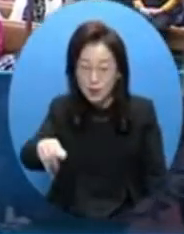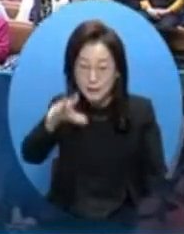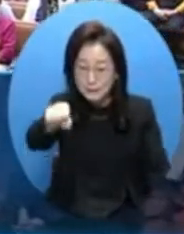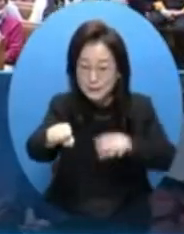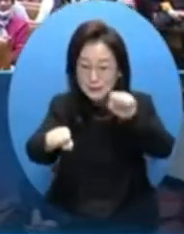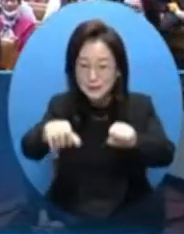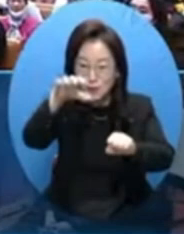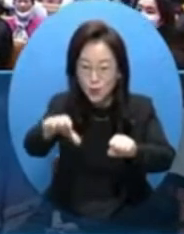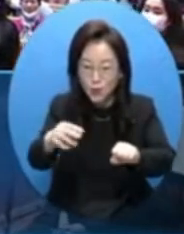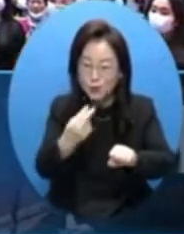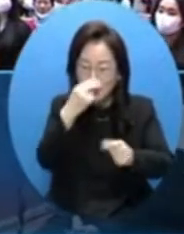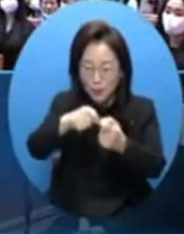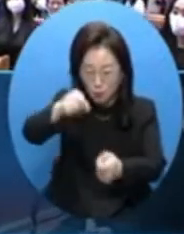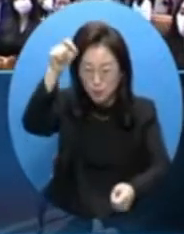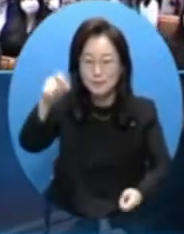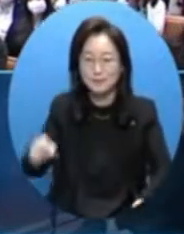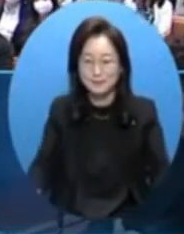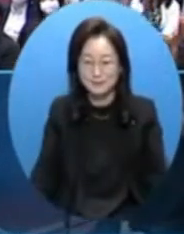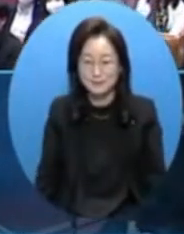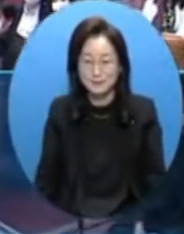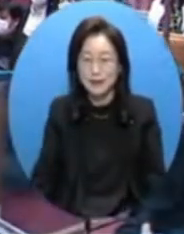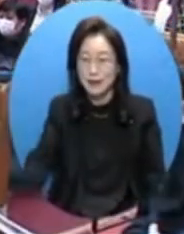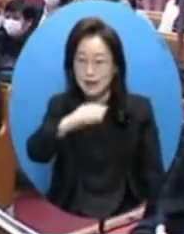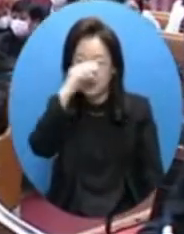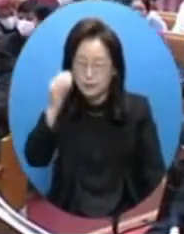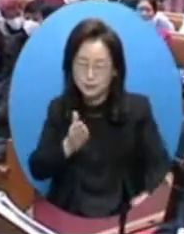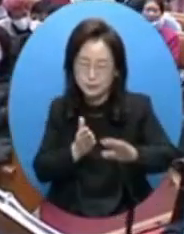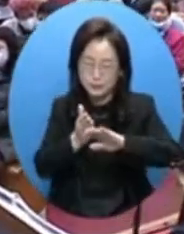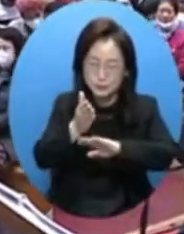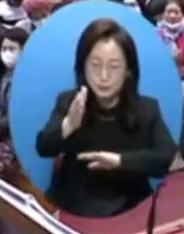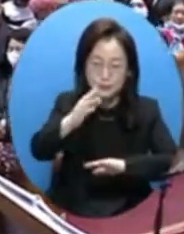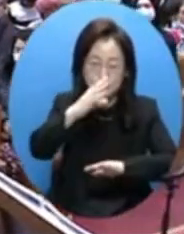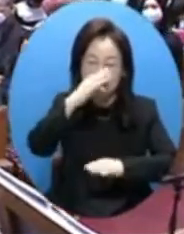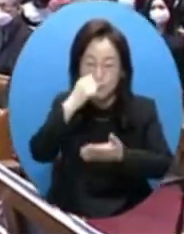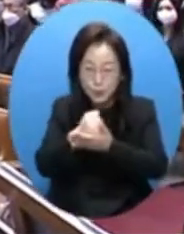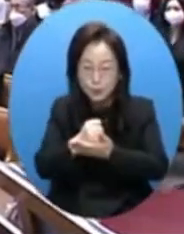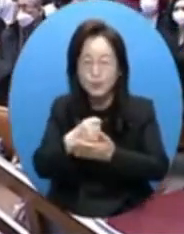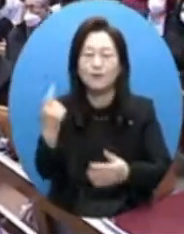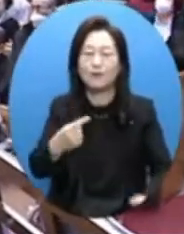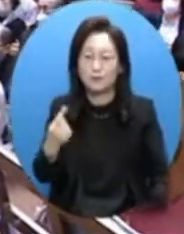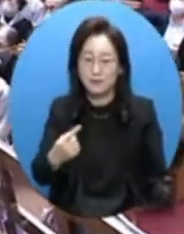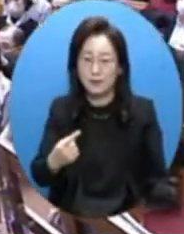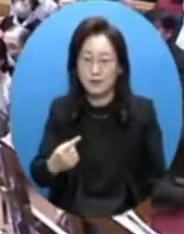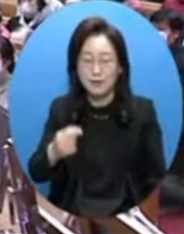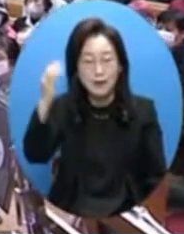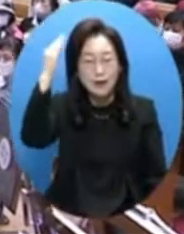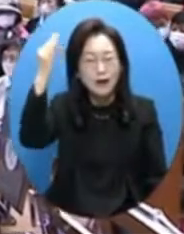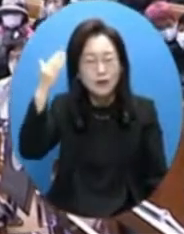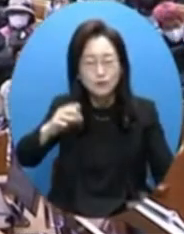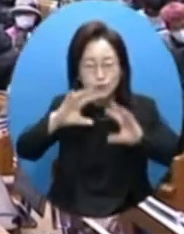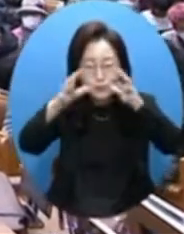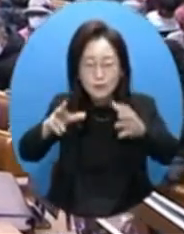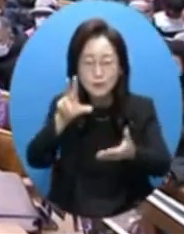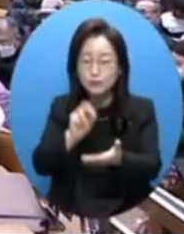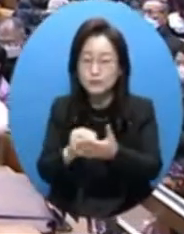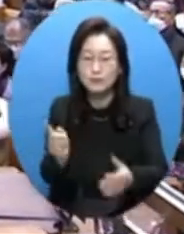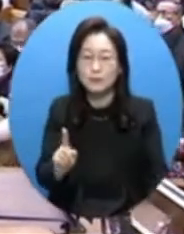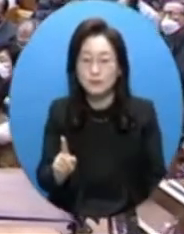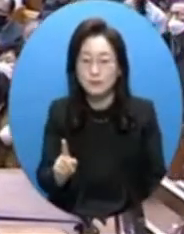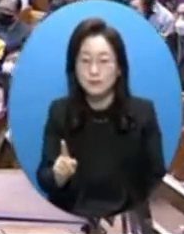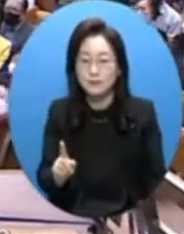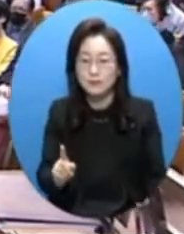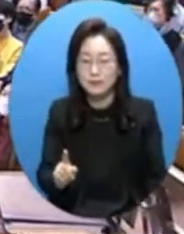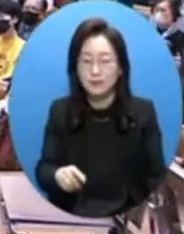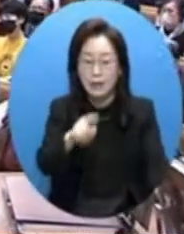찾아안 땅에서 너희의 날이 길리라 바른 길로 갈 때 형통해 복이 임하는 것입니다 우리 대한민국의 가장 큰 문제가